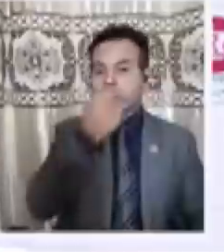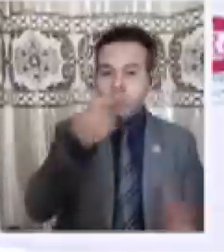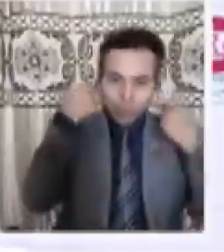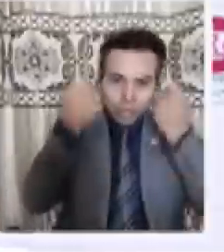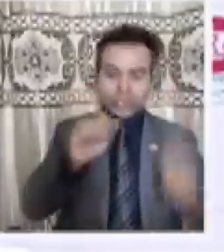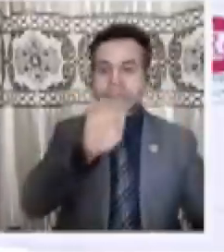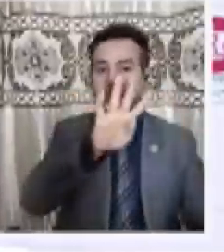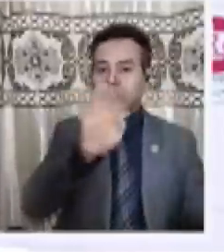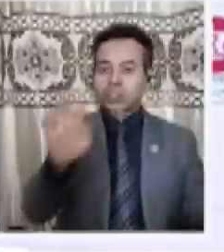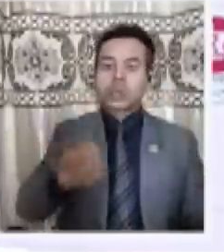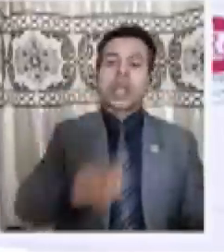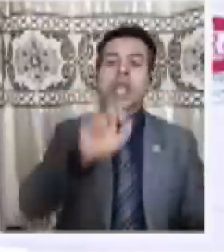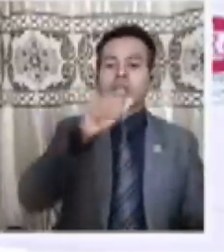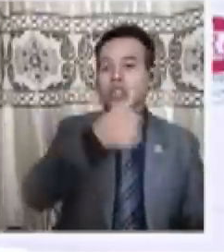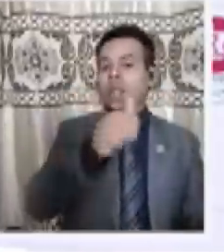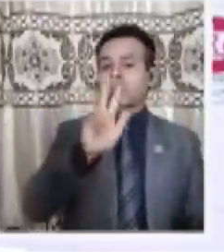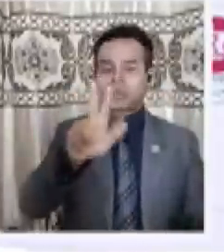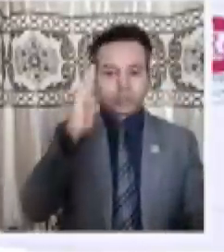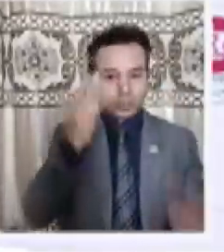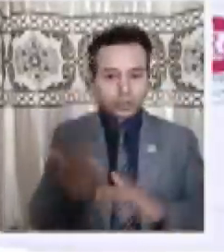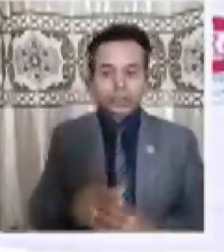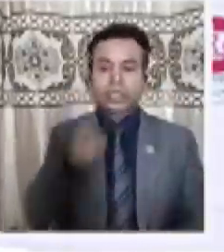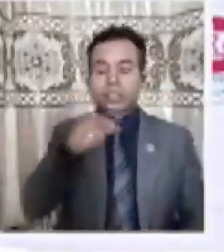468 জন। শতাংশ বিবেচনায় পুরুষ মৃত্যুর হার